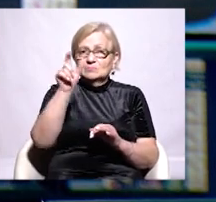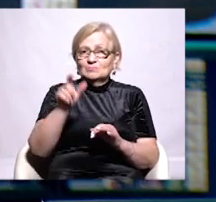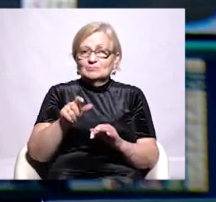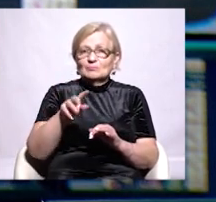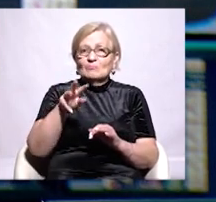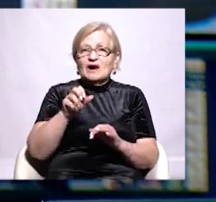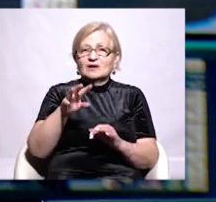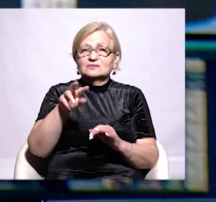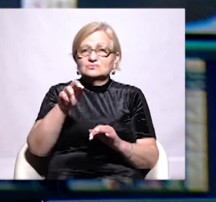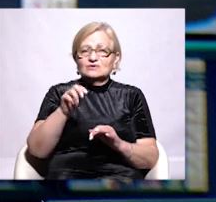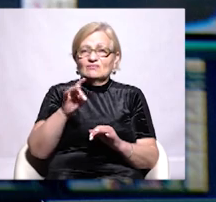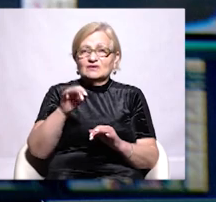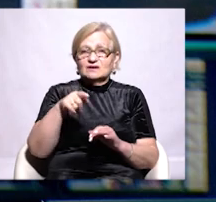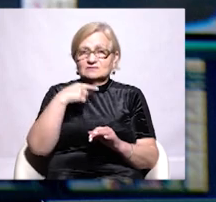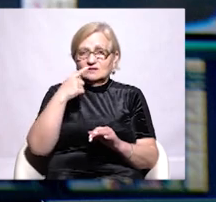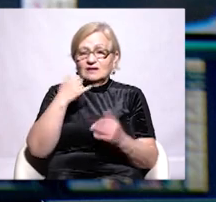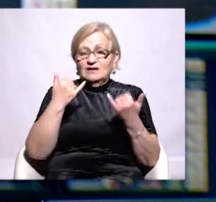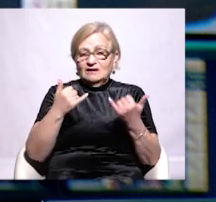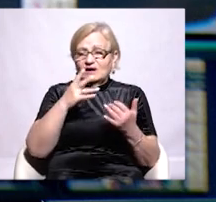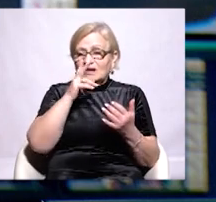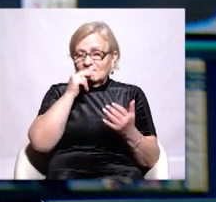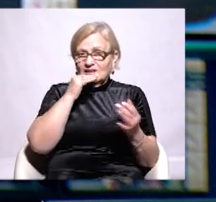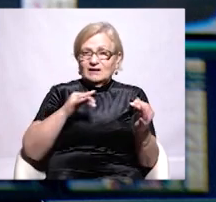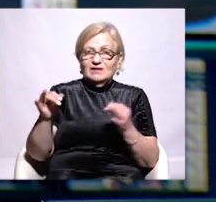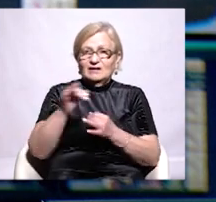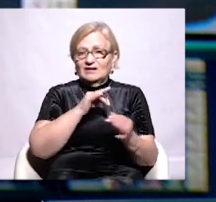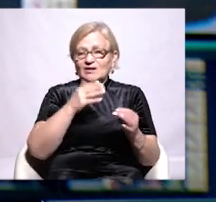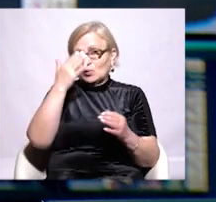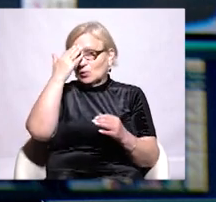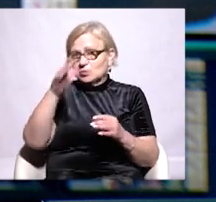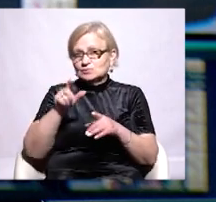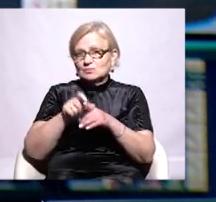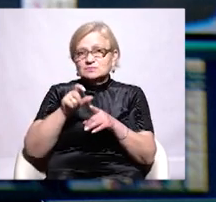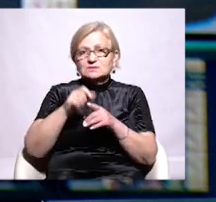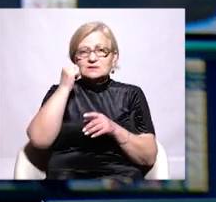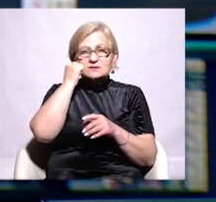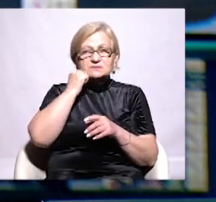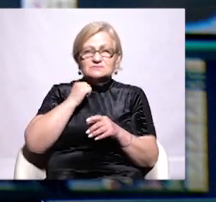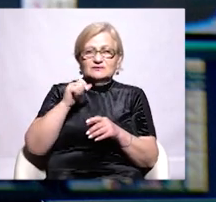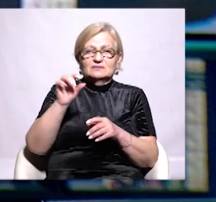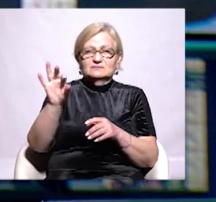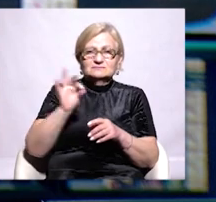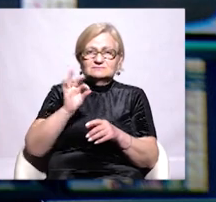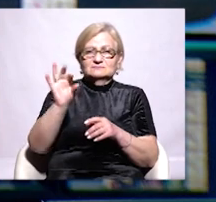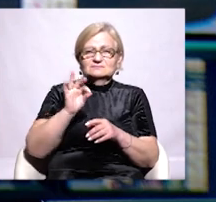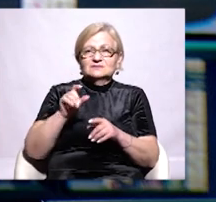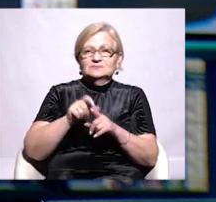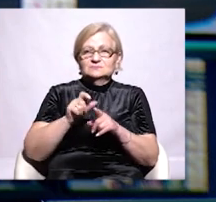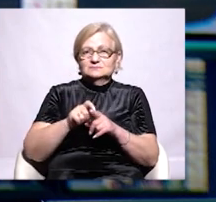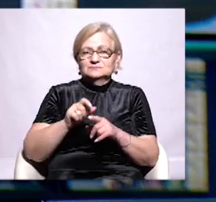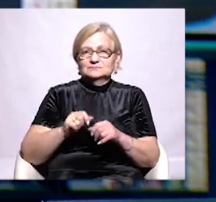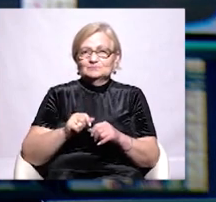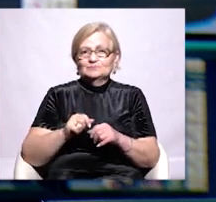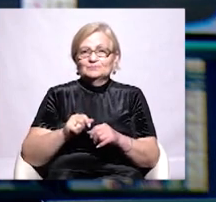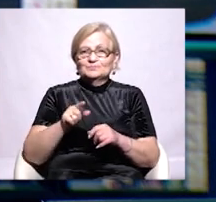მუხრან მაჭავარიანი დღევანდელი სამეტყველო ენისთვის ცოტა უცხო მოძველებულ ფორმებს იყენებს.